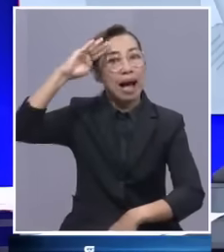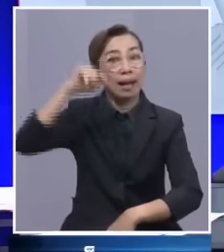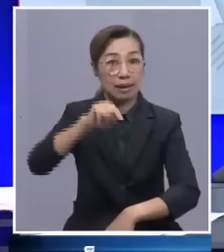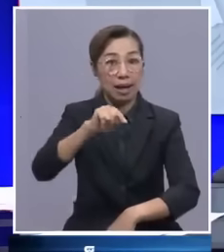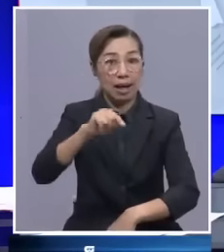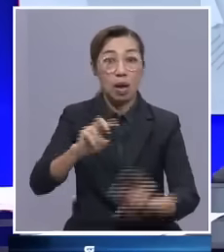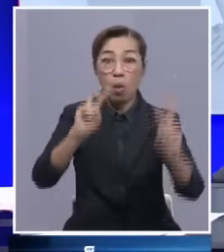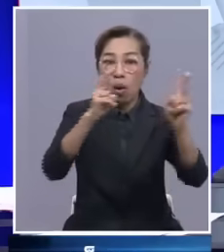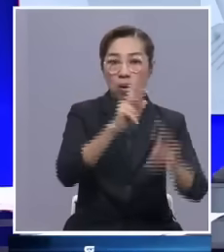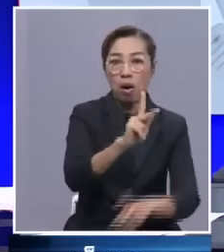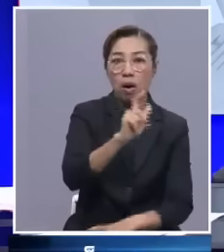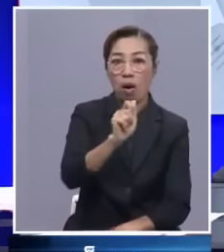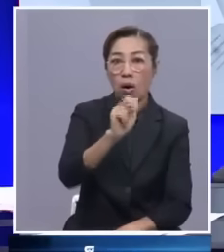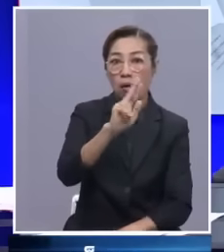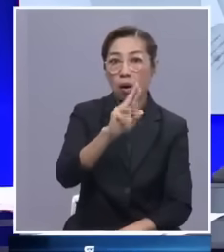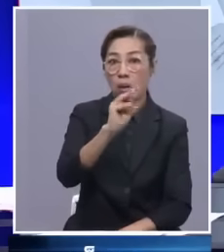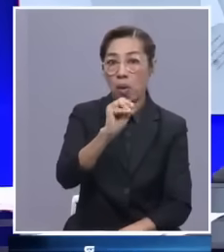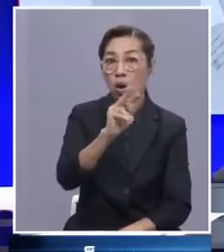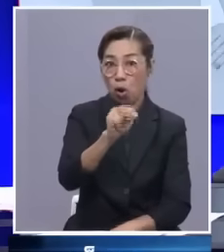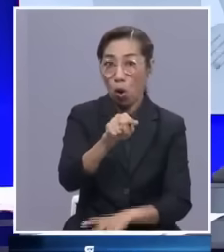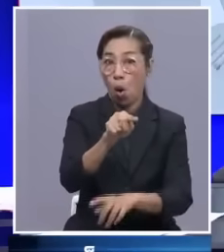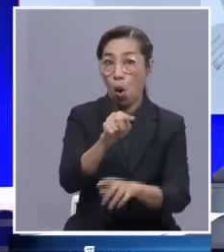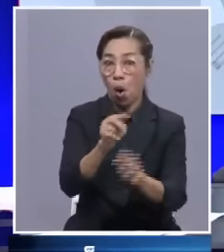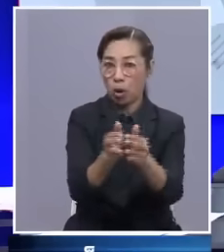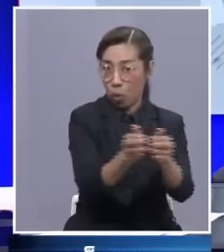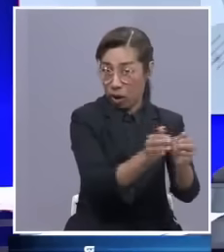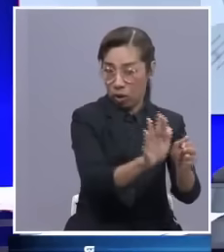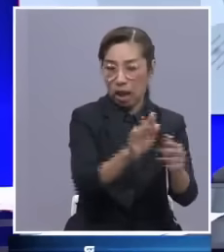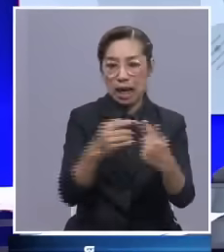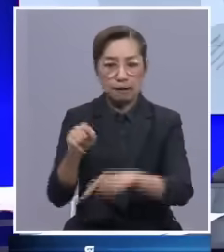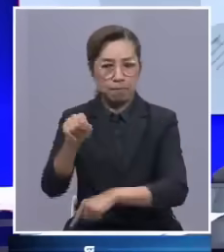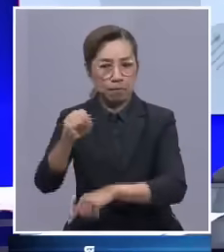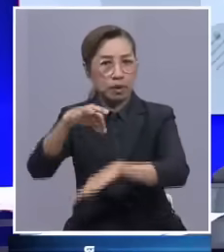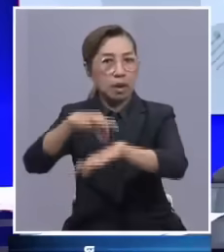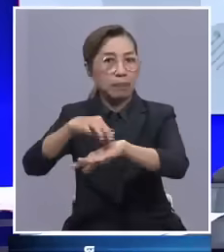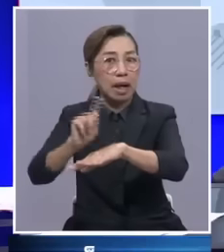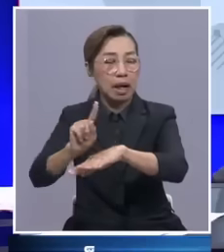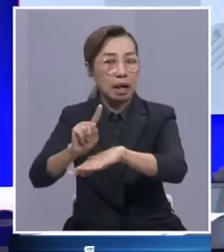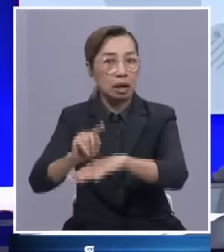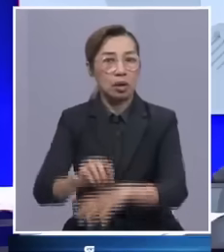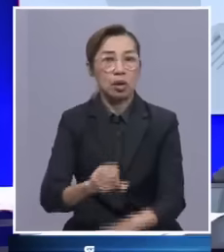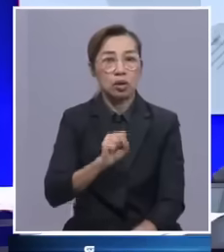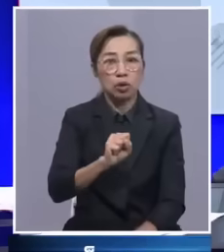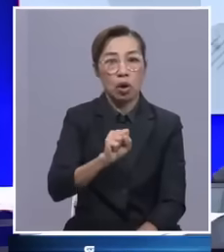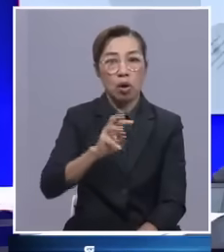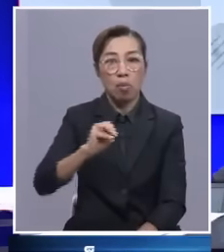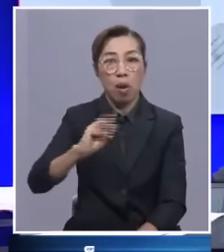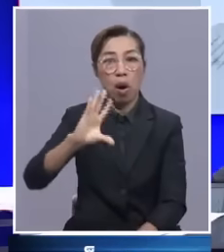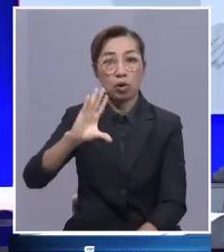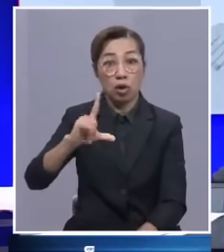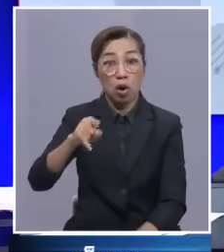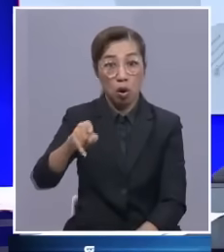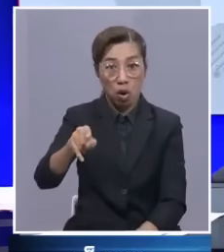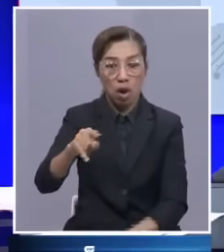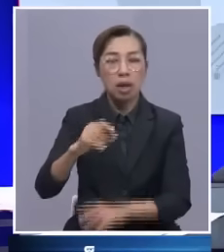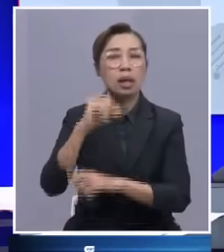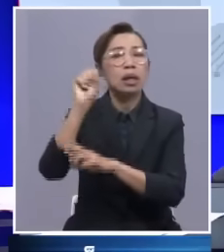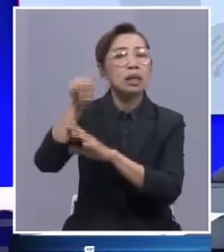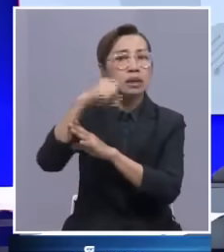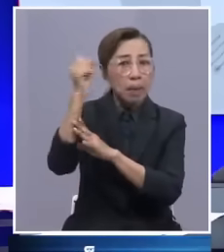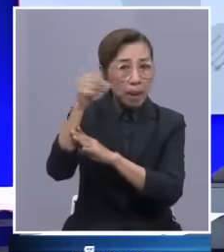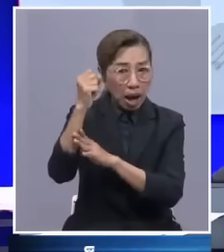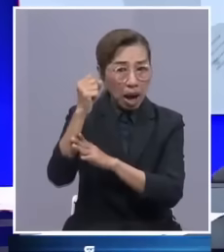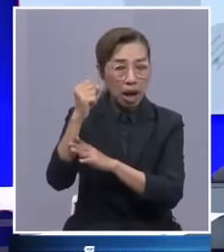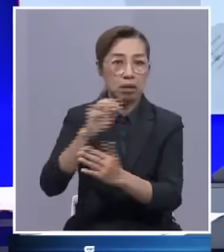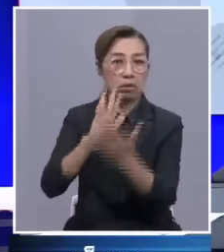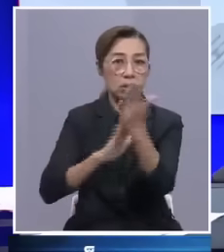รื่องหนึ่งนะ ครับ แต่ล่าสุดเนี่ยมีตำแหน่งหนึ่งที่ต้องจับตาก็คือเลขาธิการสมช.สภาความมั่นคงแห่งชาติ เป็นต